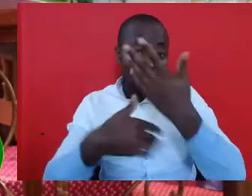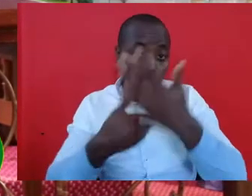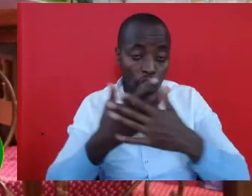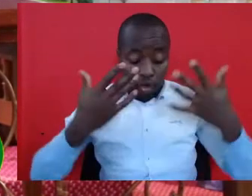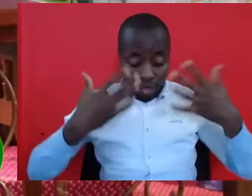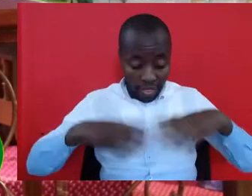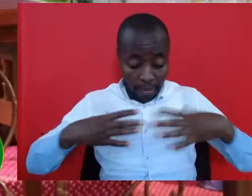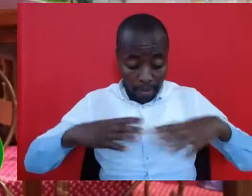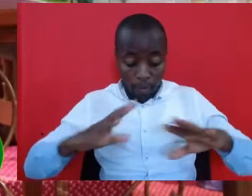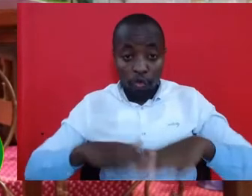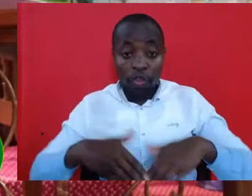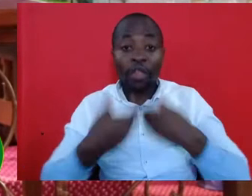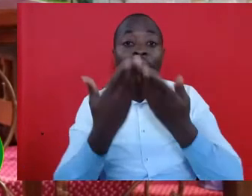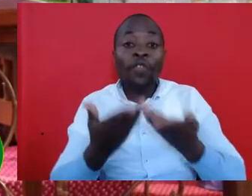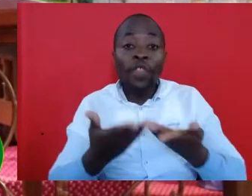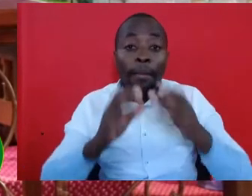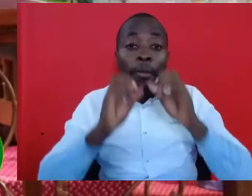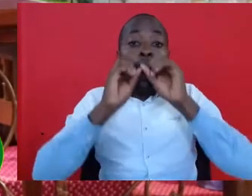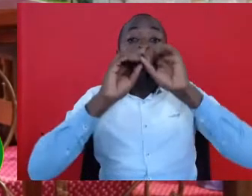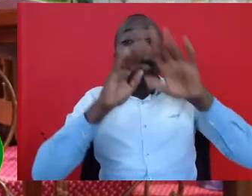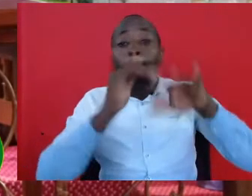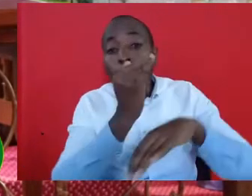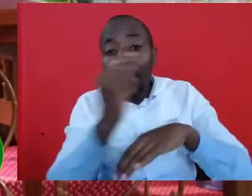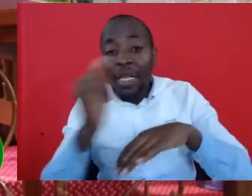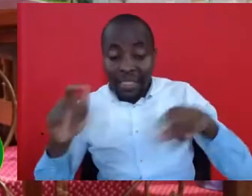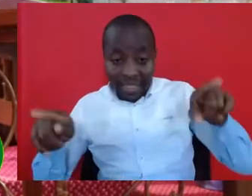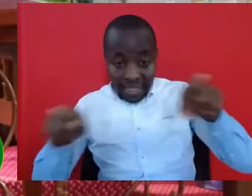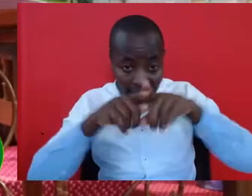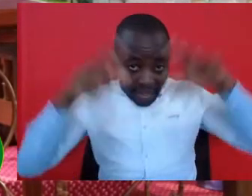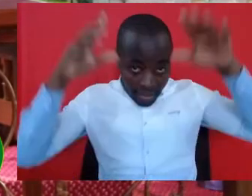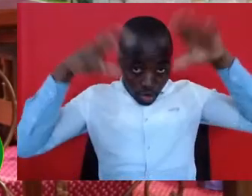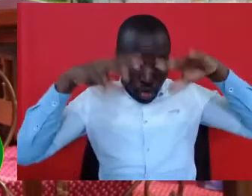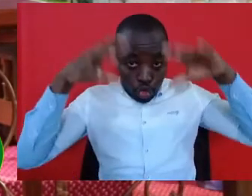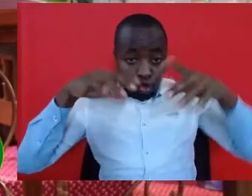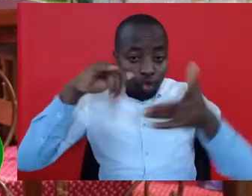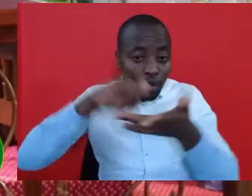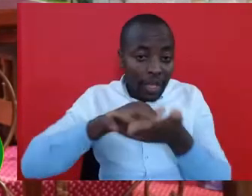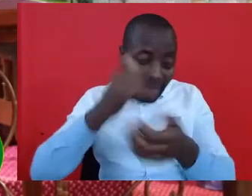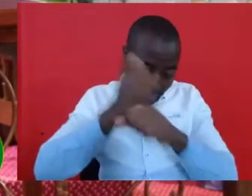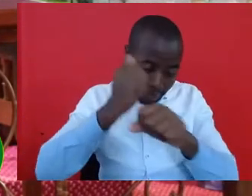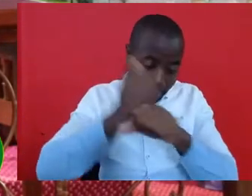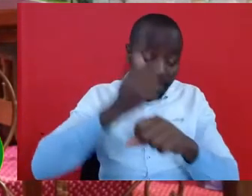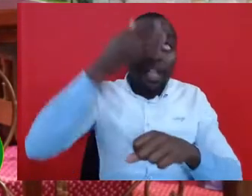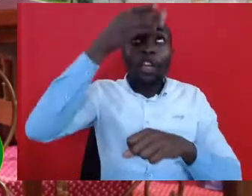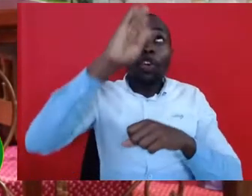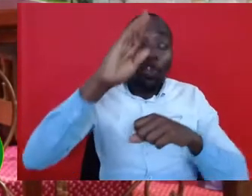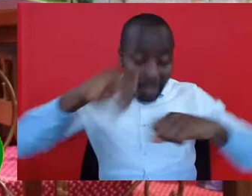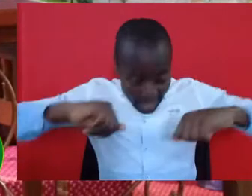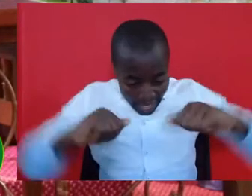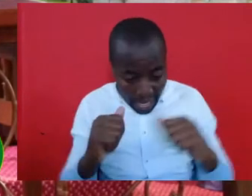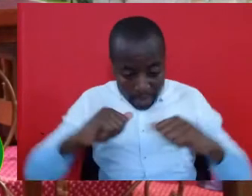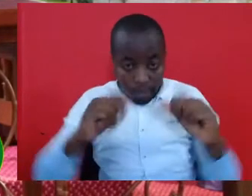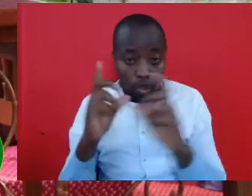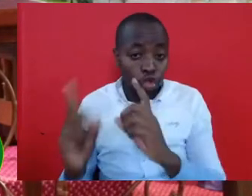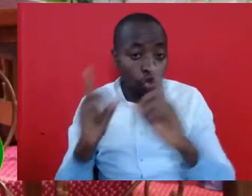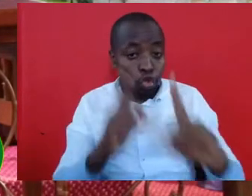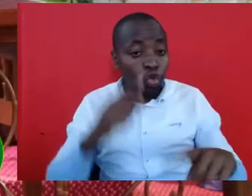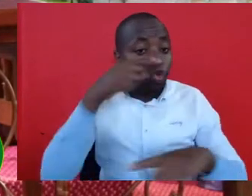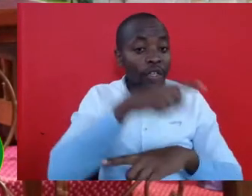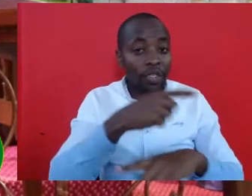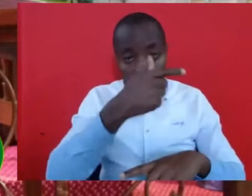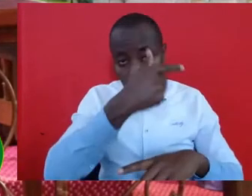waminie baraka yako kama umande, ili wakupendeze kwa kweli. Utujalie hayo ee Bwana, kwa ajili ya